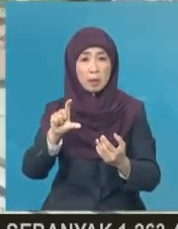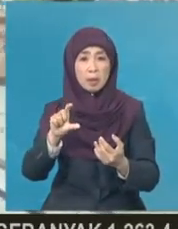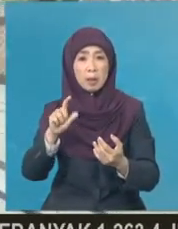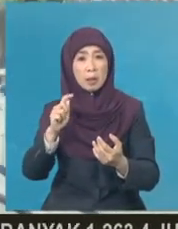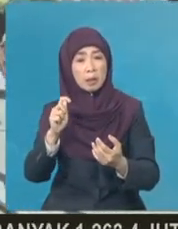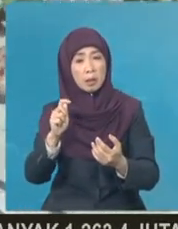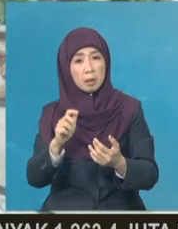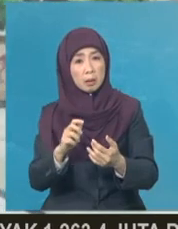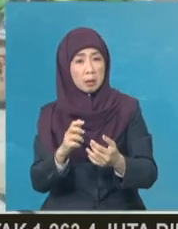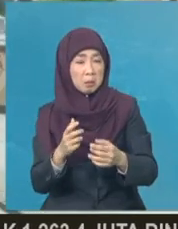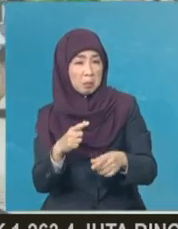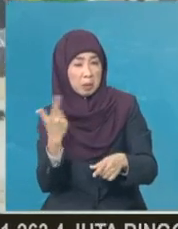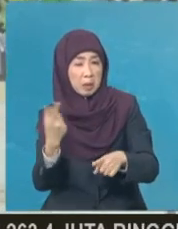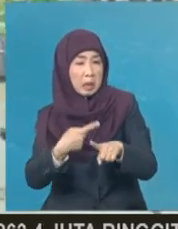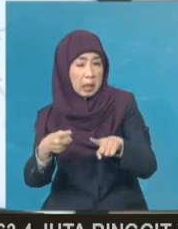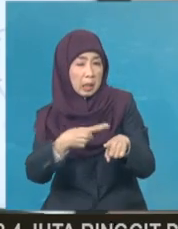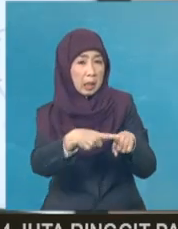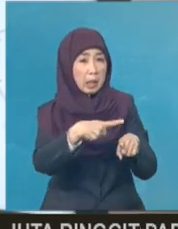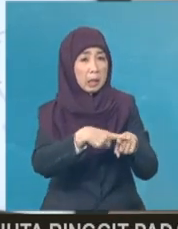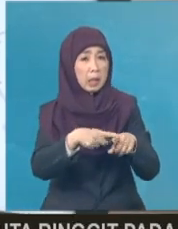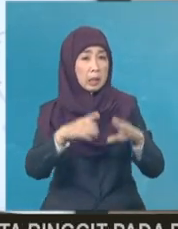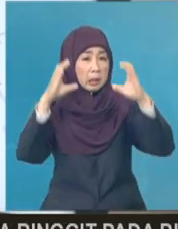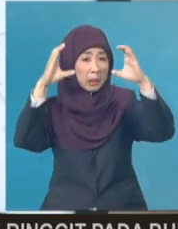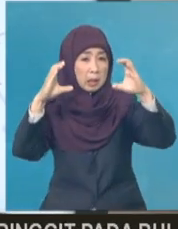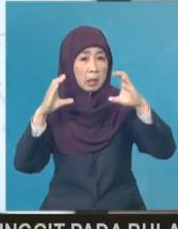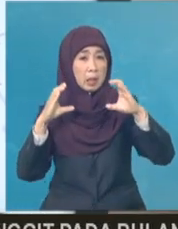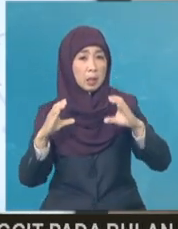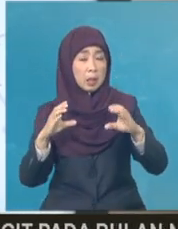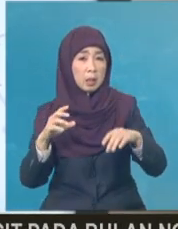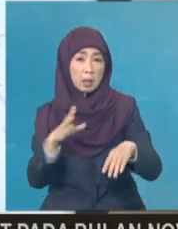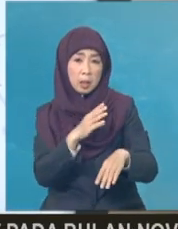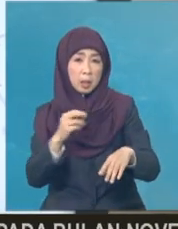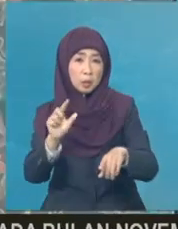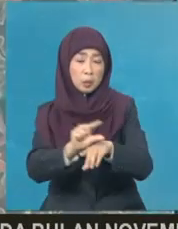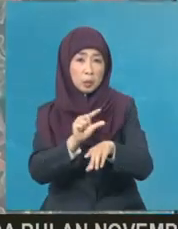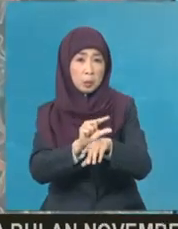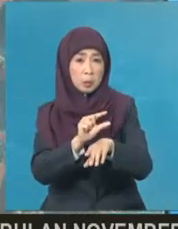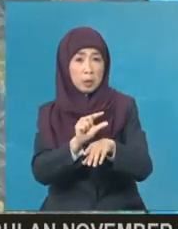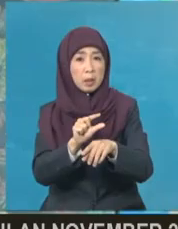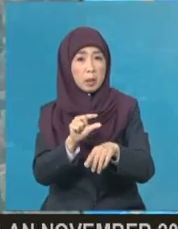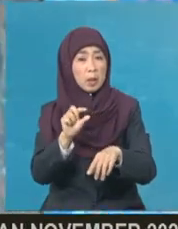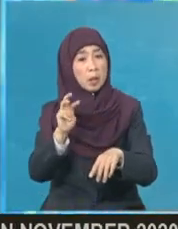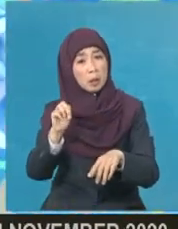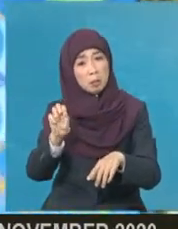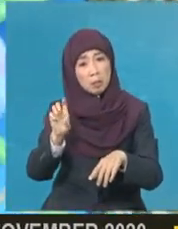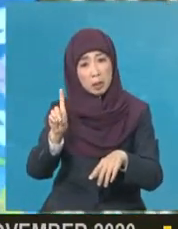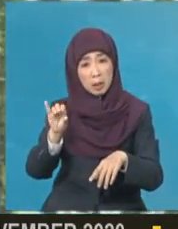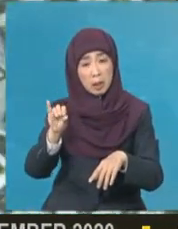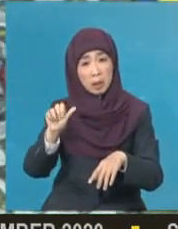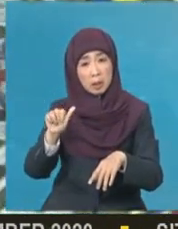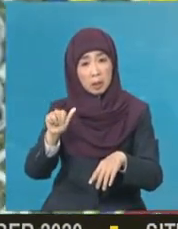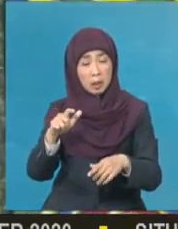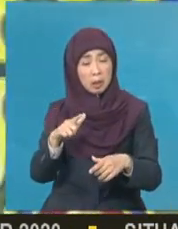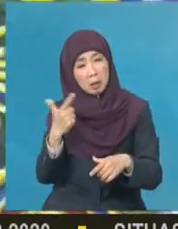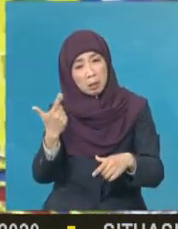kira-kira berlainan style ataupun gaya Disamping itu juga penggunaan nah media-media lukisan yang yang